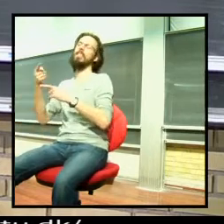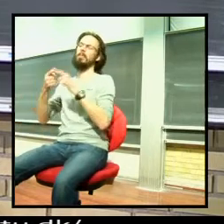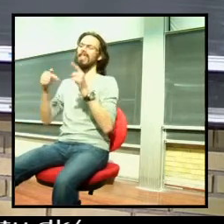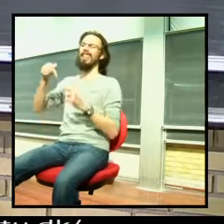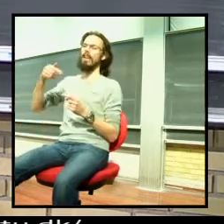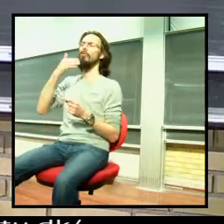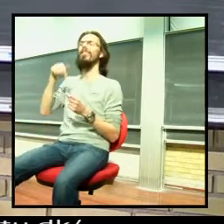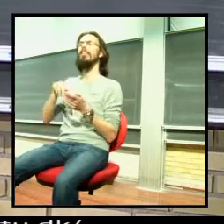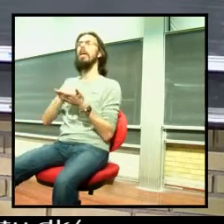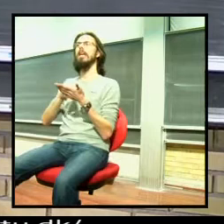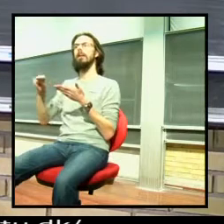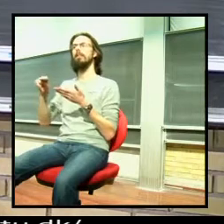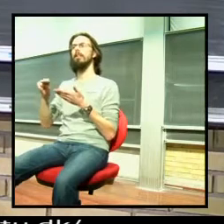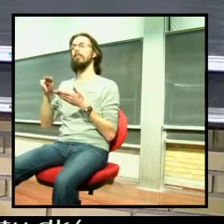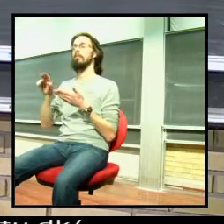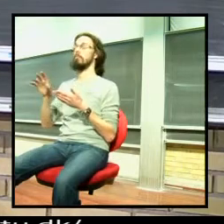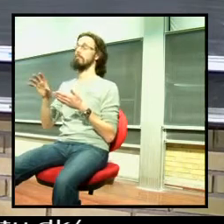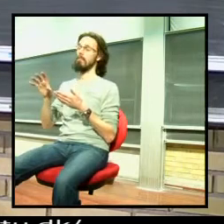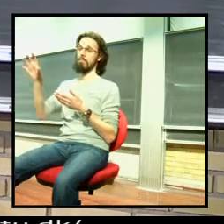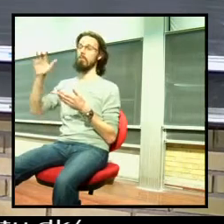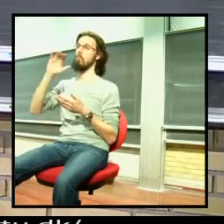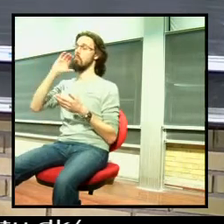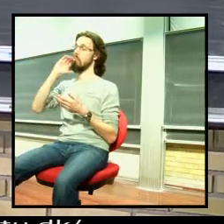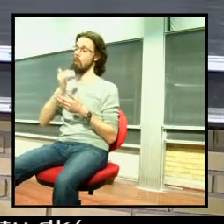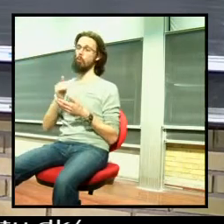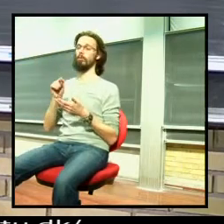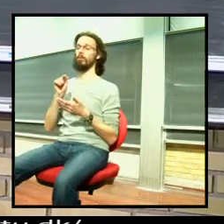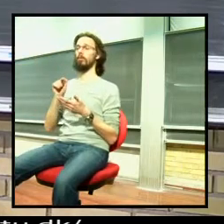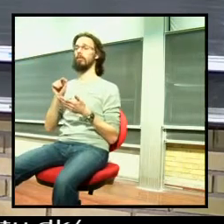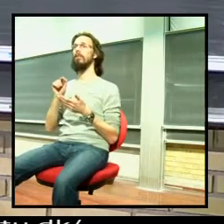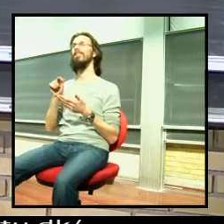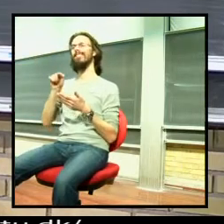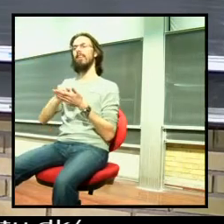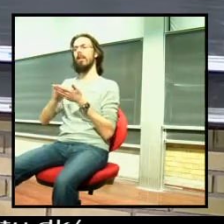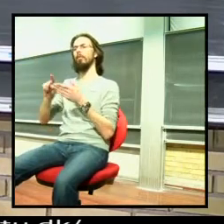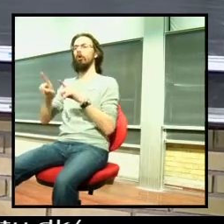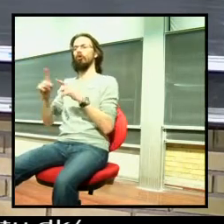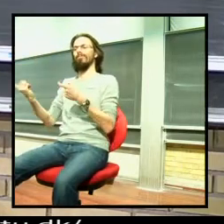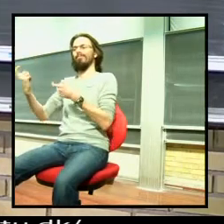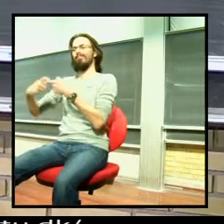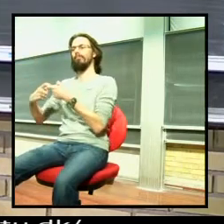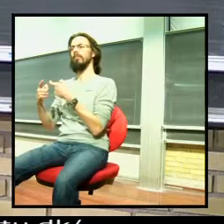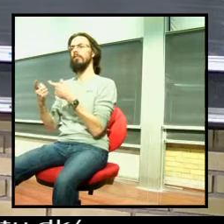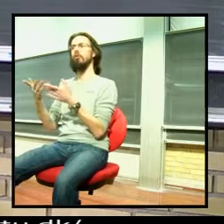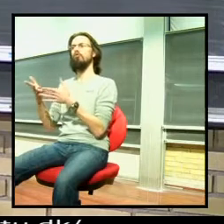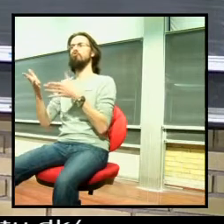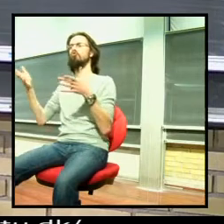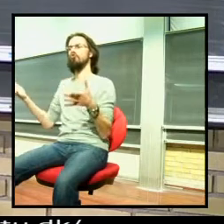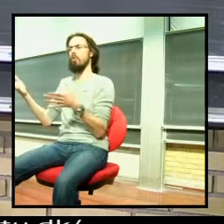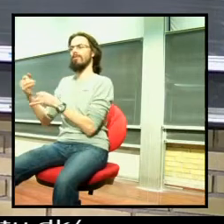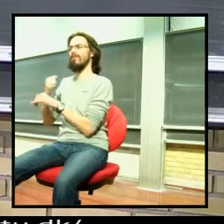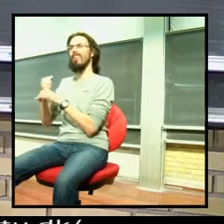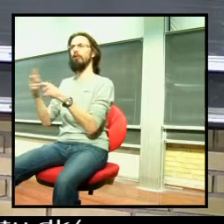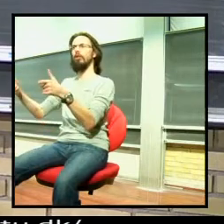som virkelig bliver brugt, så er der også til det her emne knyttet en meget stor